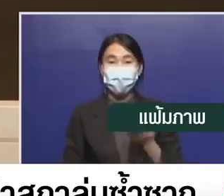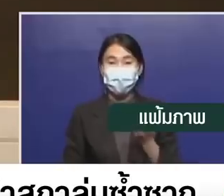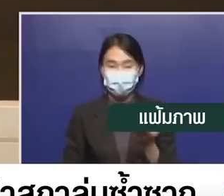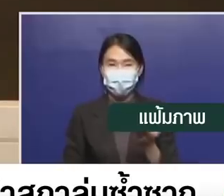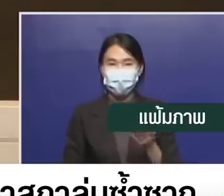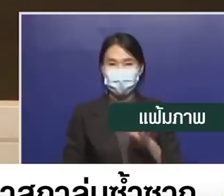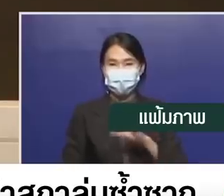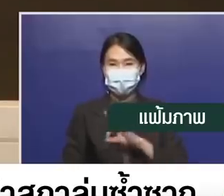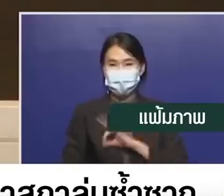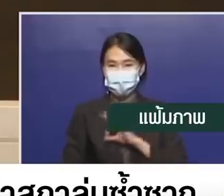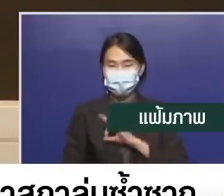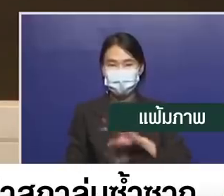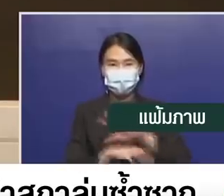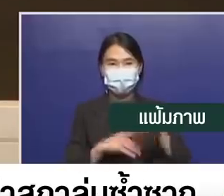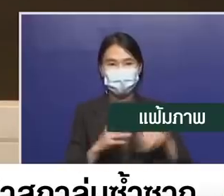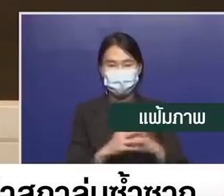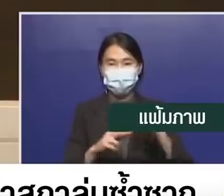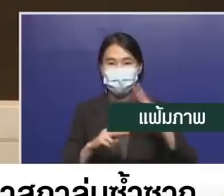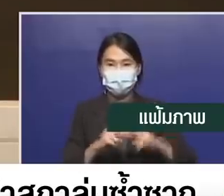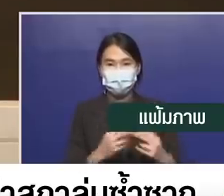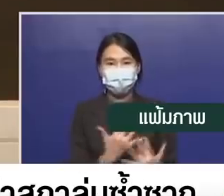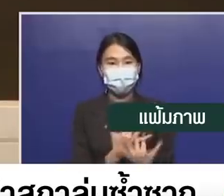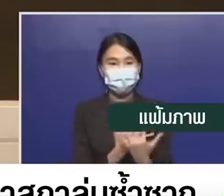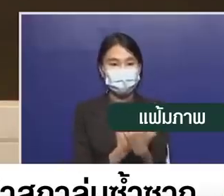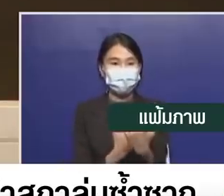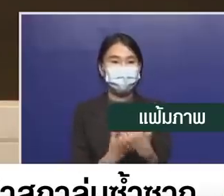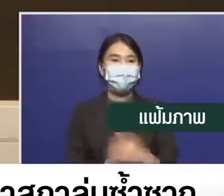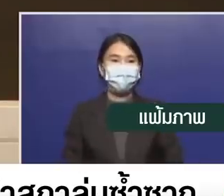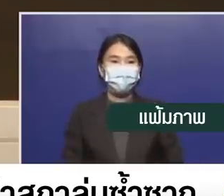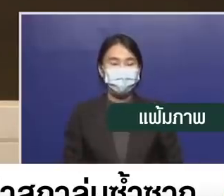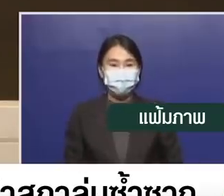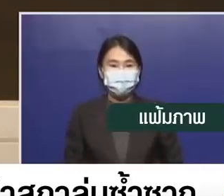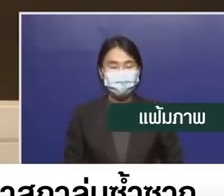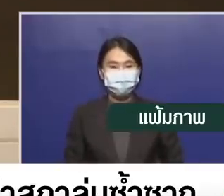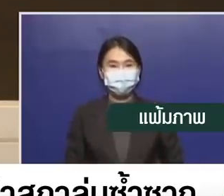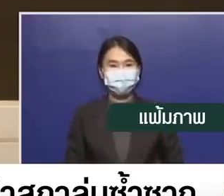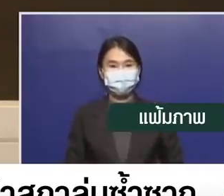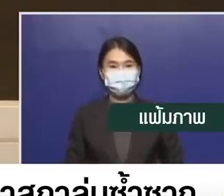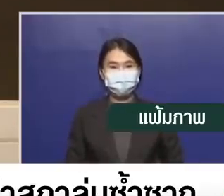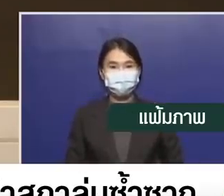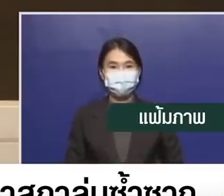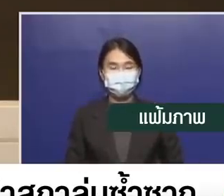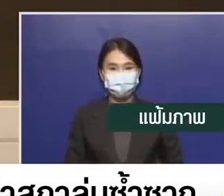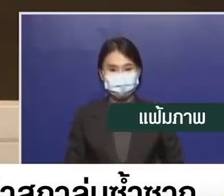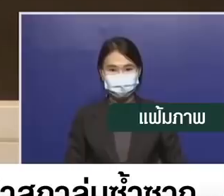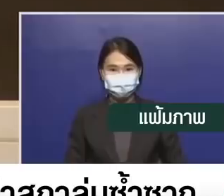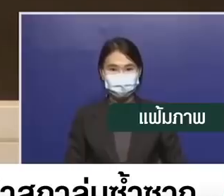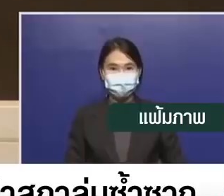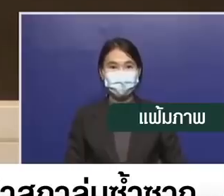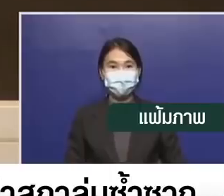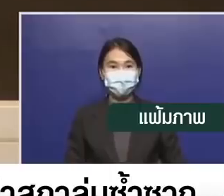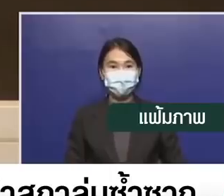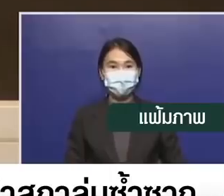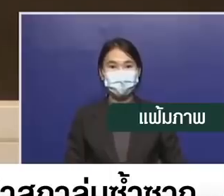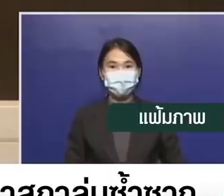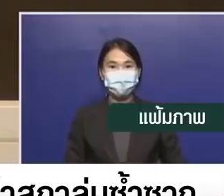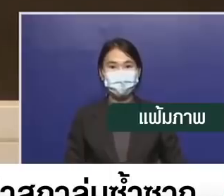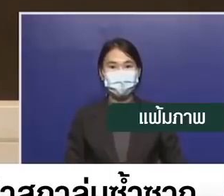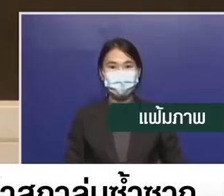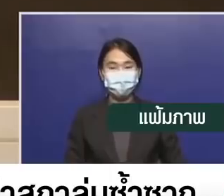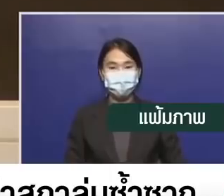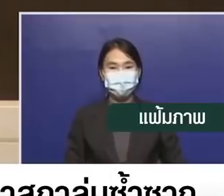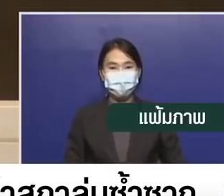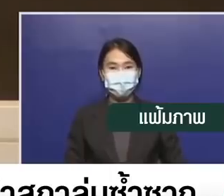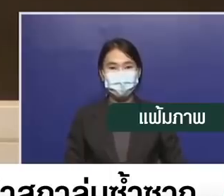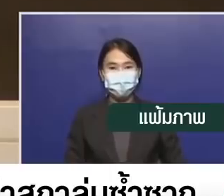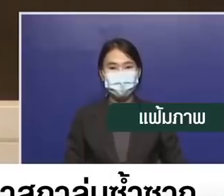ดยปัจจุบันมีการใช้บ่อยมากเลยไม่กดบัตรแสดงตนแต่อยู่ข้างใน ใช่ค่ะ อยู่ข้างใน ค่ะ คุณชวนบอกว่าปัจจุบันมีคณะกรรมการ